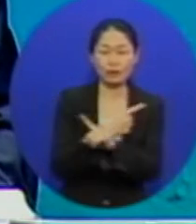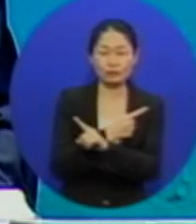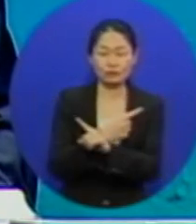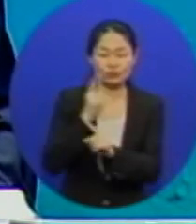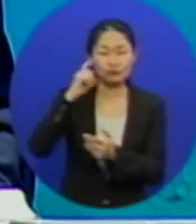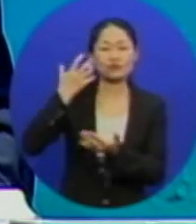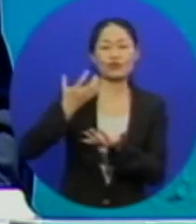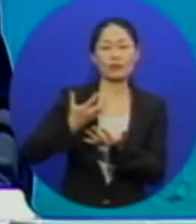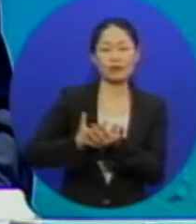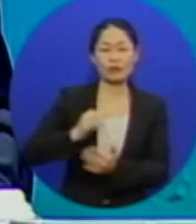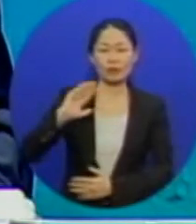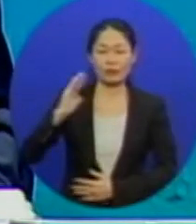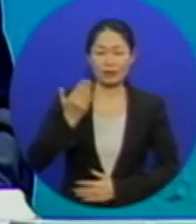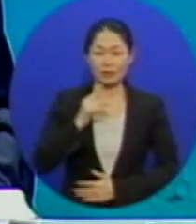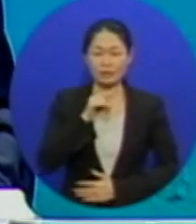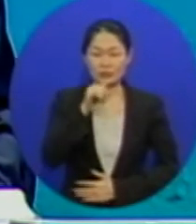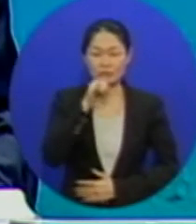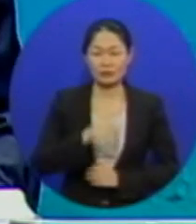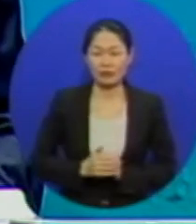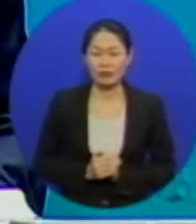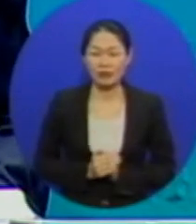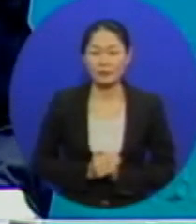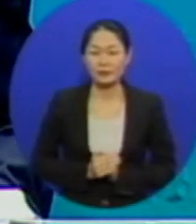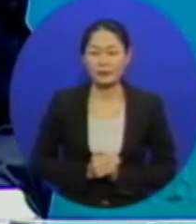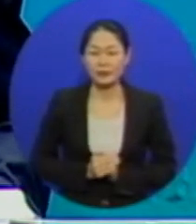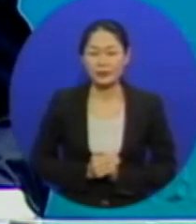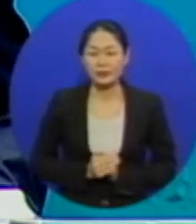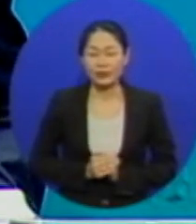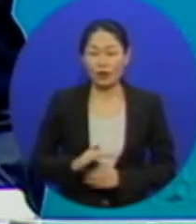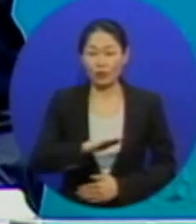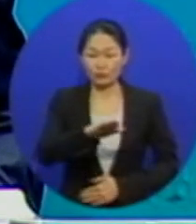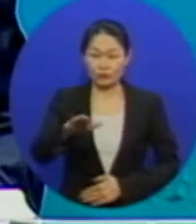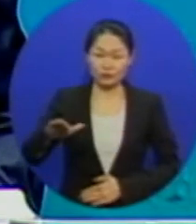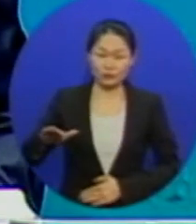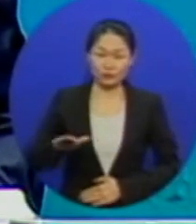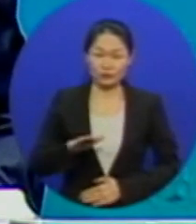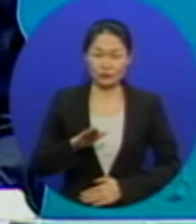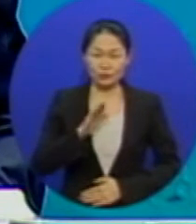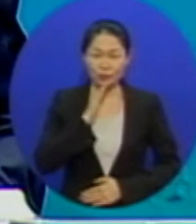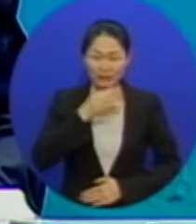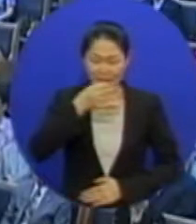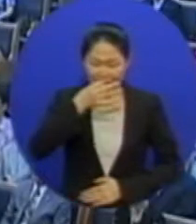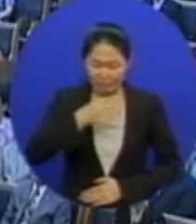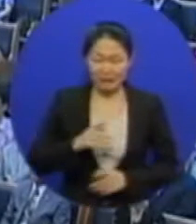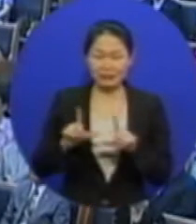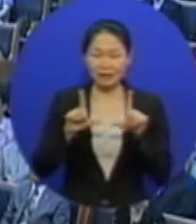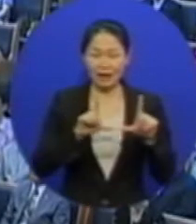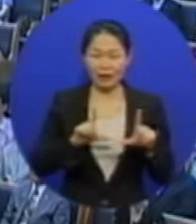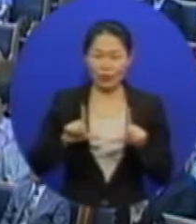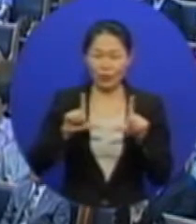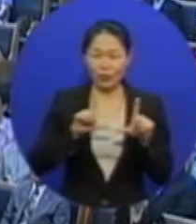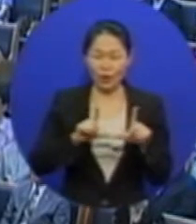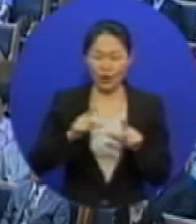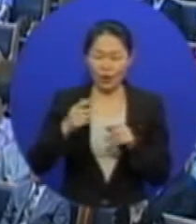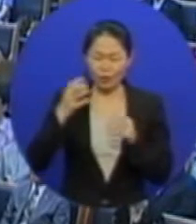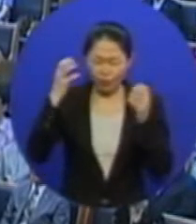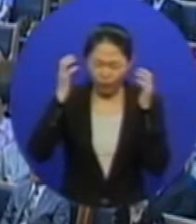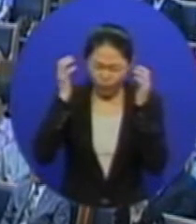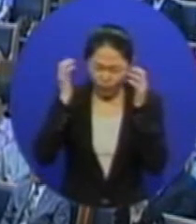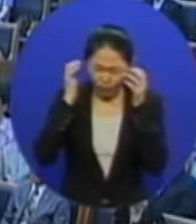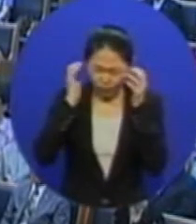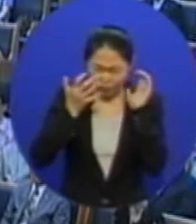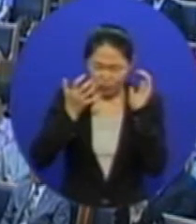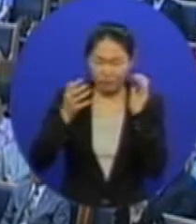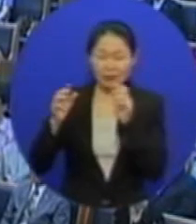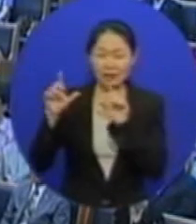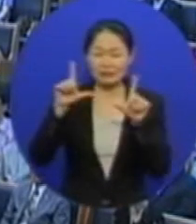되었다 하는 겁니다 여러분 좀 힘들게 살고 복잡하게 살고 마음